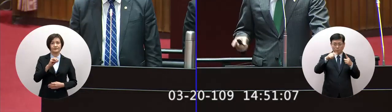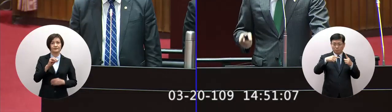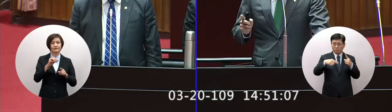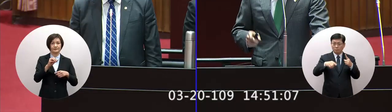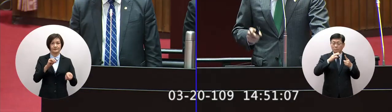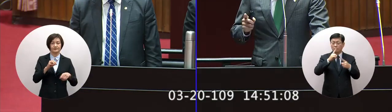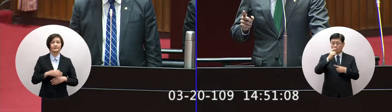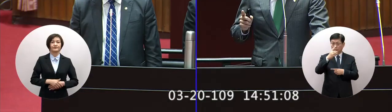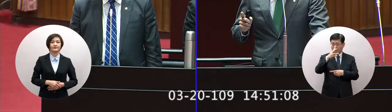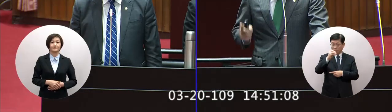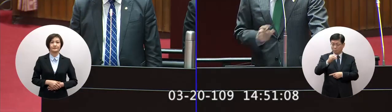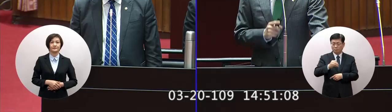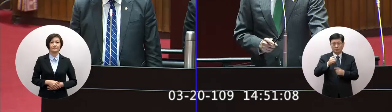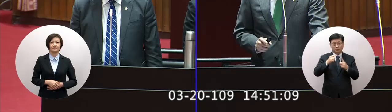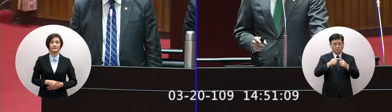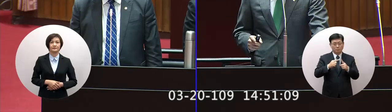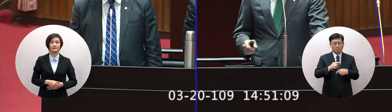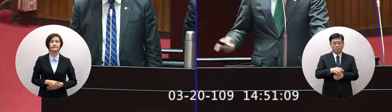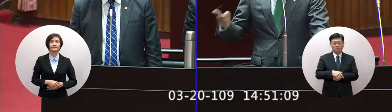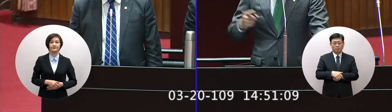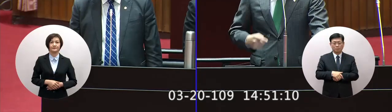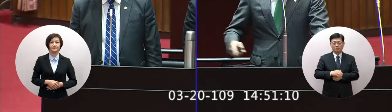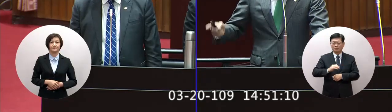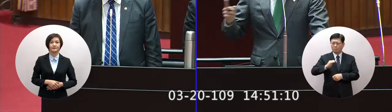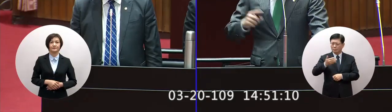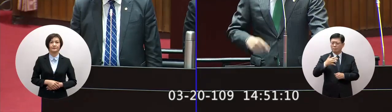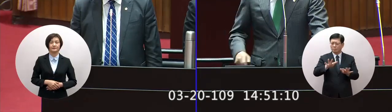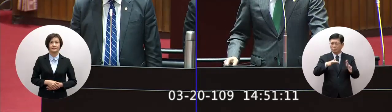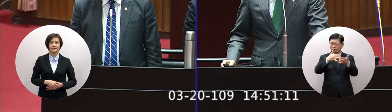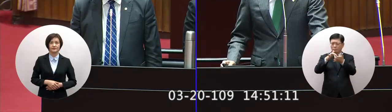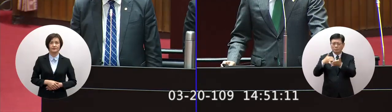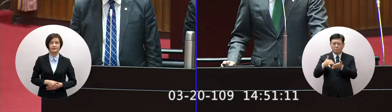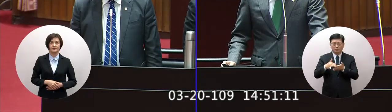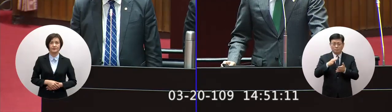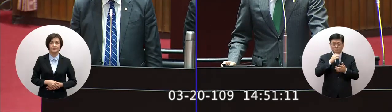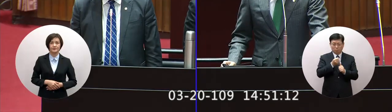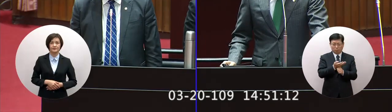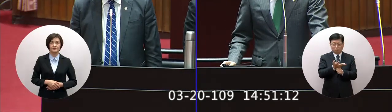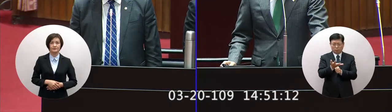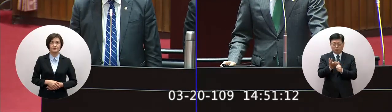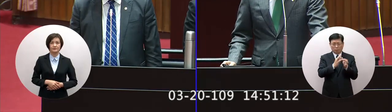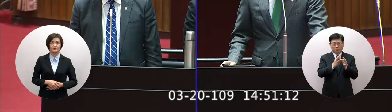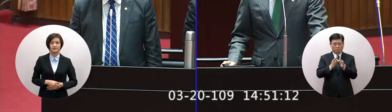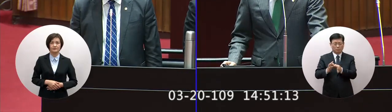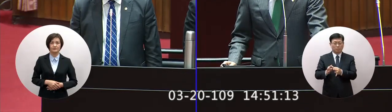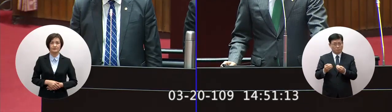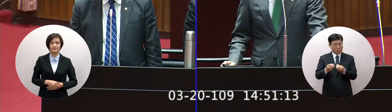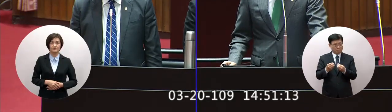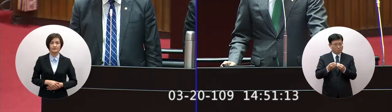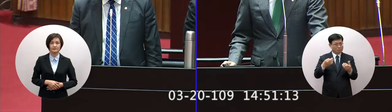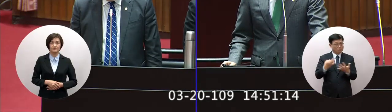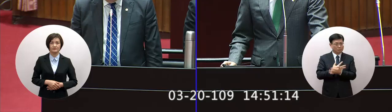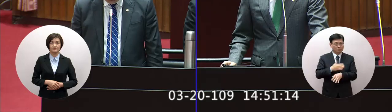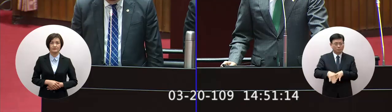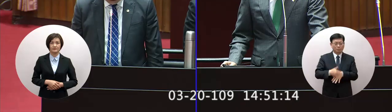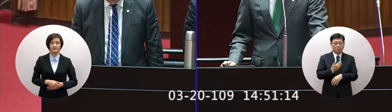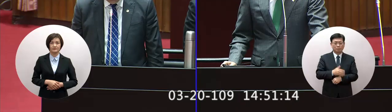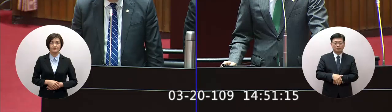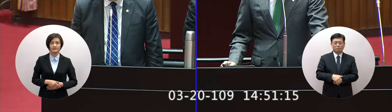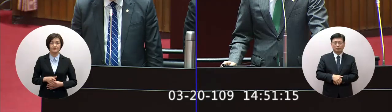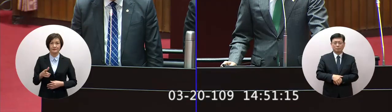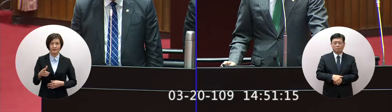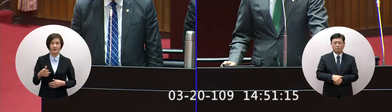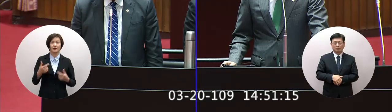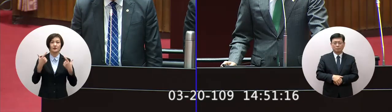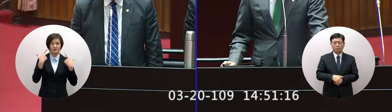至于人次的哈，13万人。可是以现在这样的一个情况，疫情还在进行当中，会不会不够？ 我们